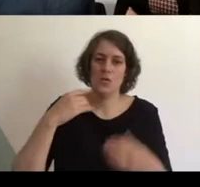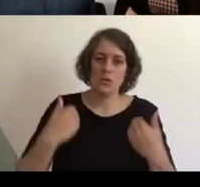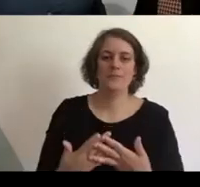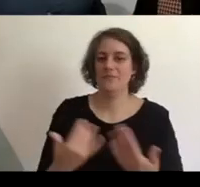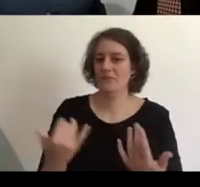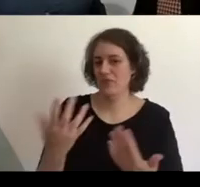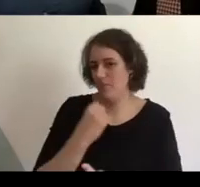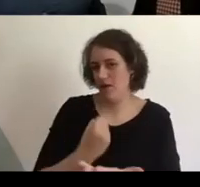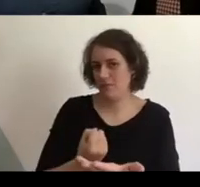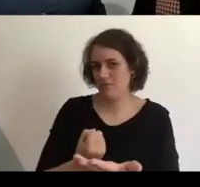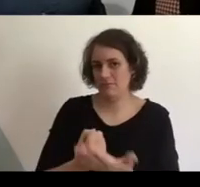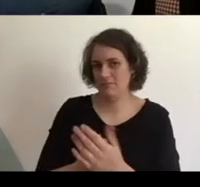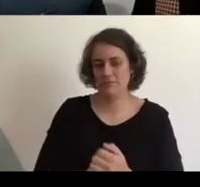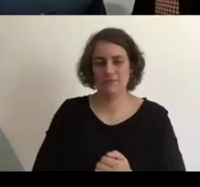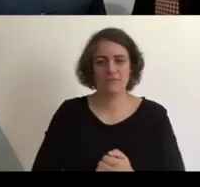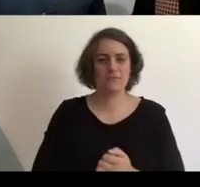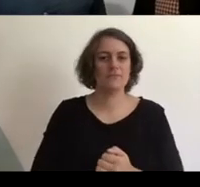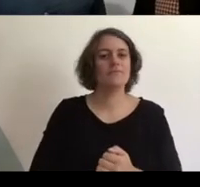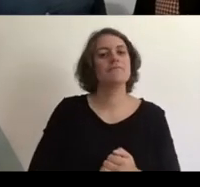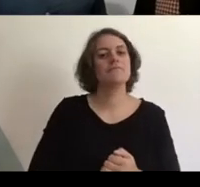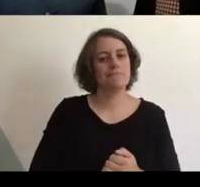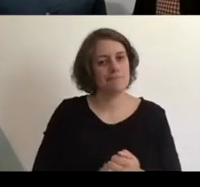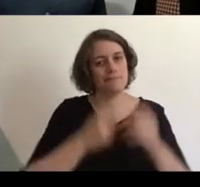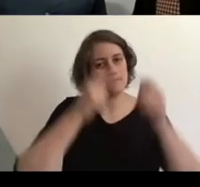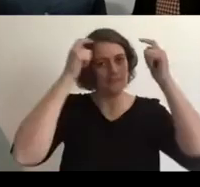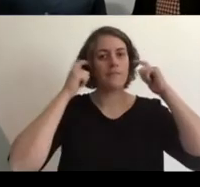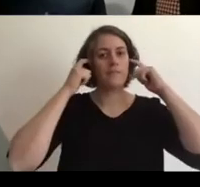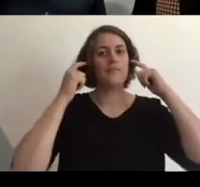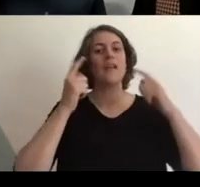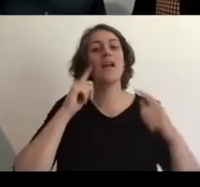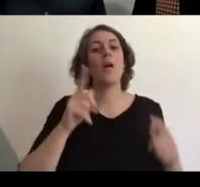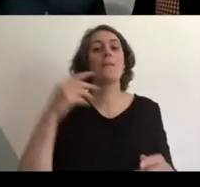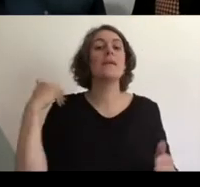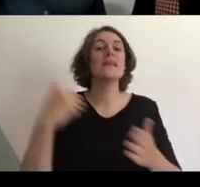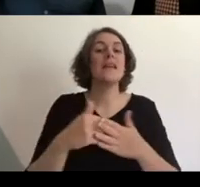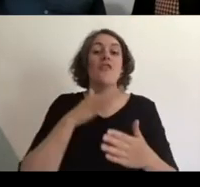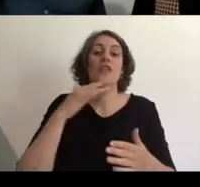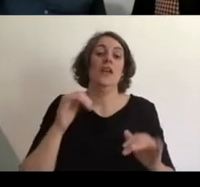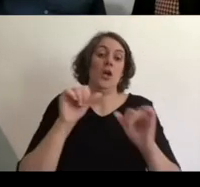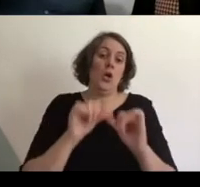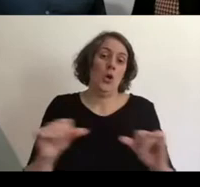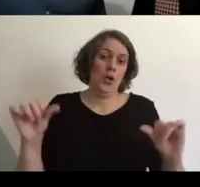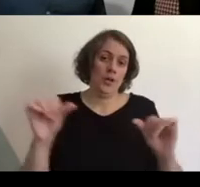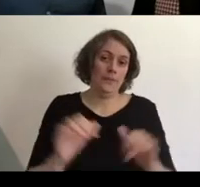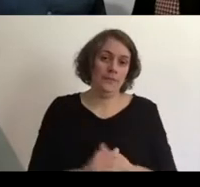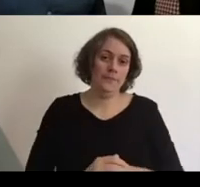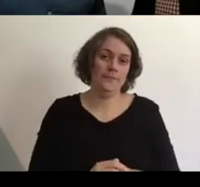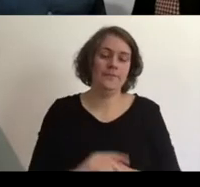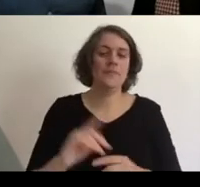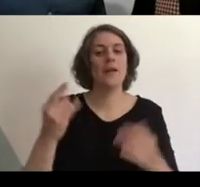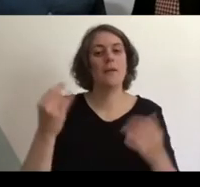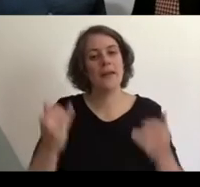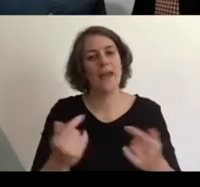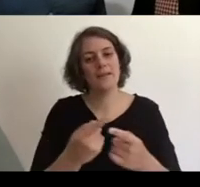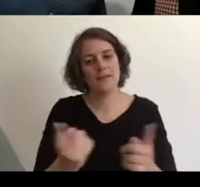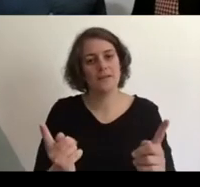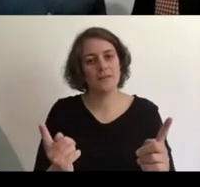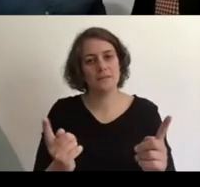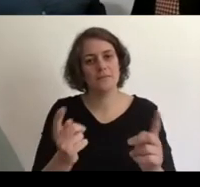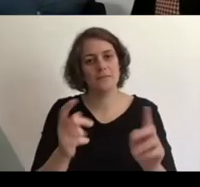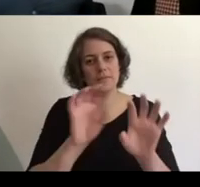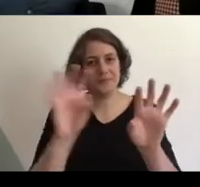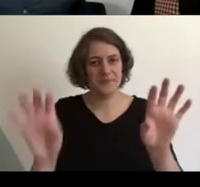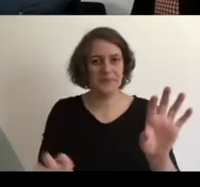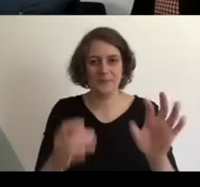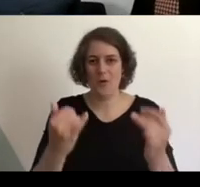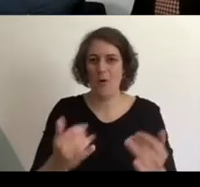aufzählen. Ich glaube, ich habe bis jetzt einfach viel, viel Glück gehabt. Was mir aber aufgefallen ist in der Runde, und das habe ich mir hier vorhin extra aufgeschrieben,